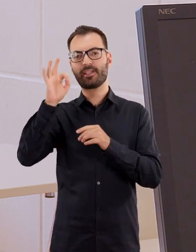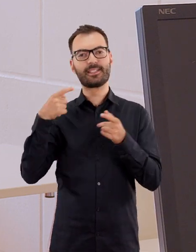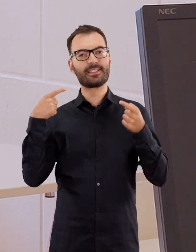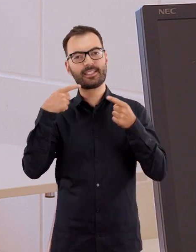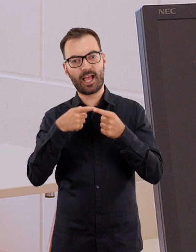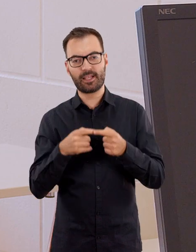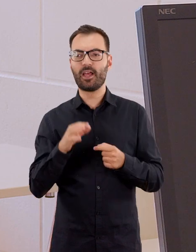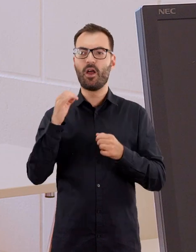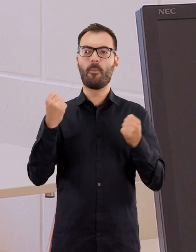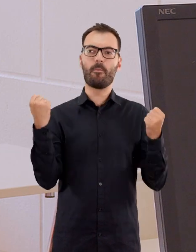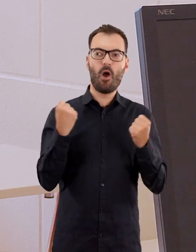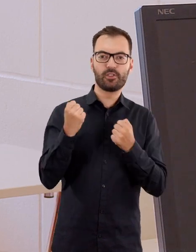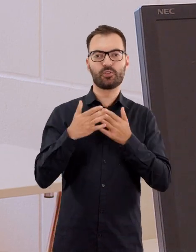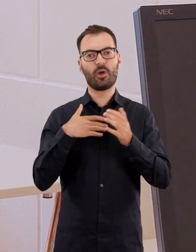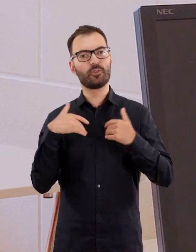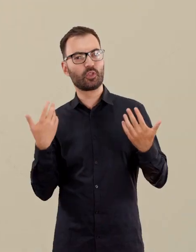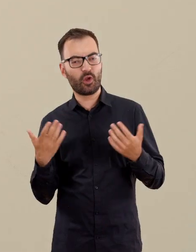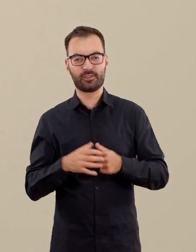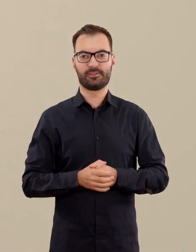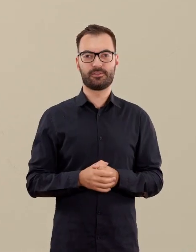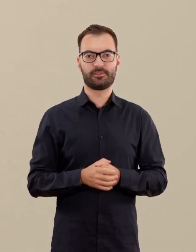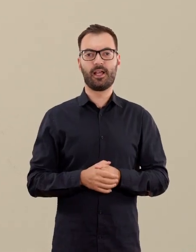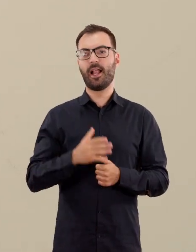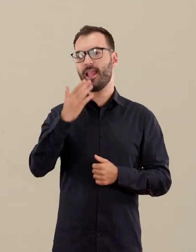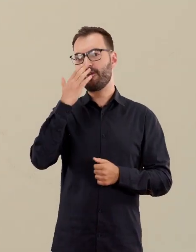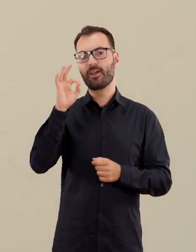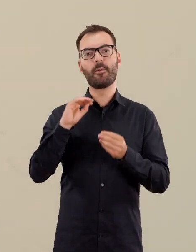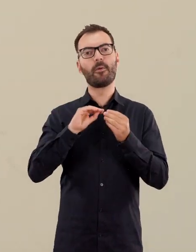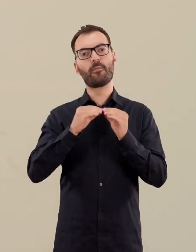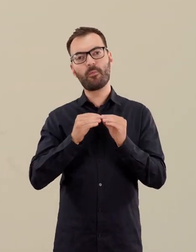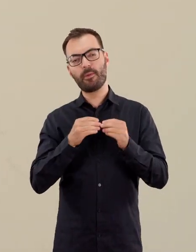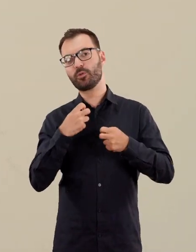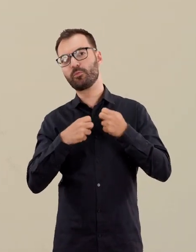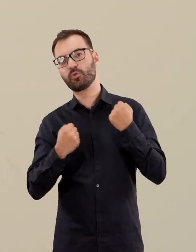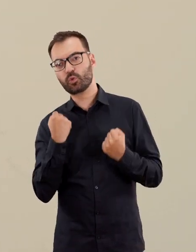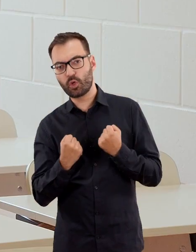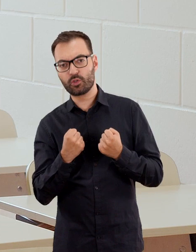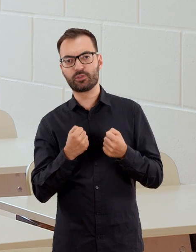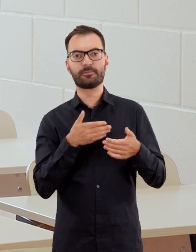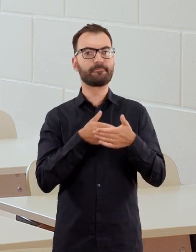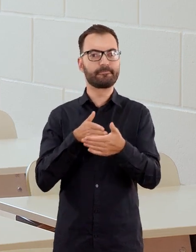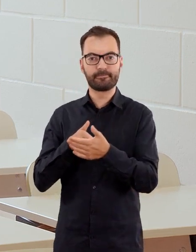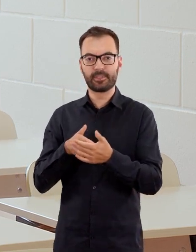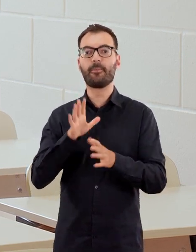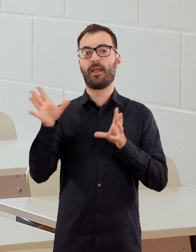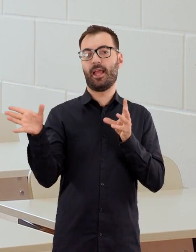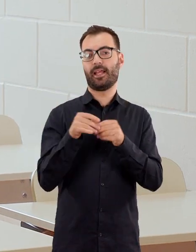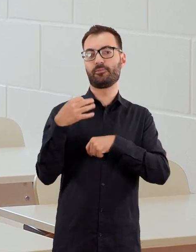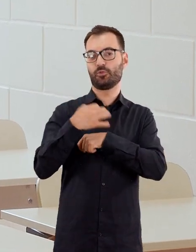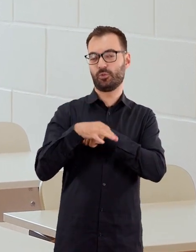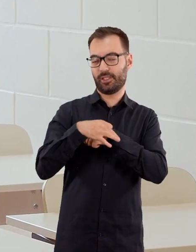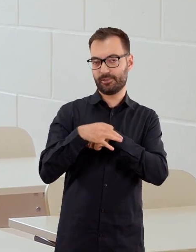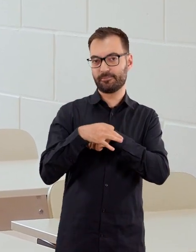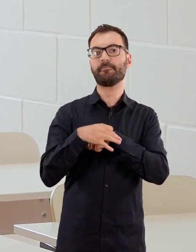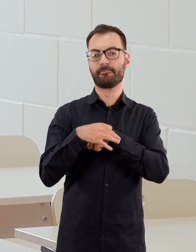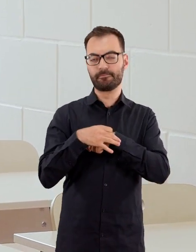jego cele, mocne i słabe strony, jego trudności wynikające z tego potrzeby, a także razem ze studentem